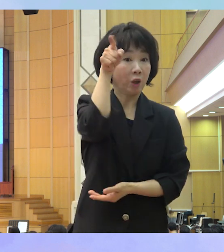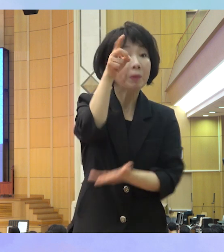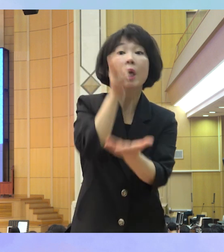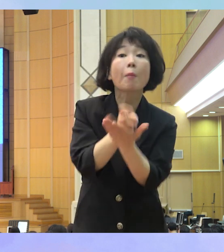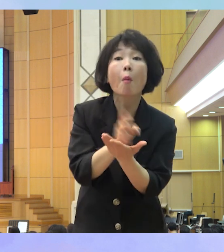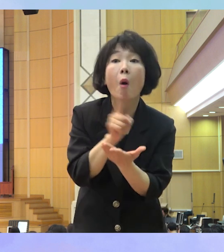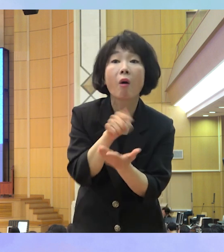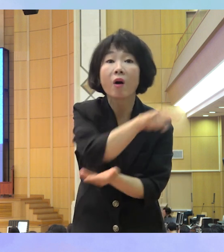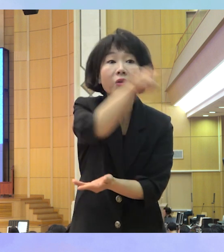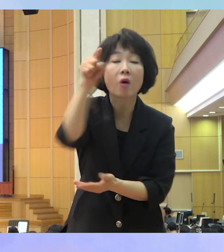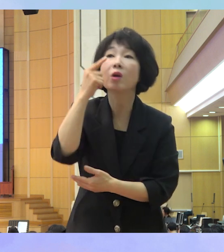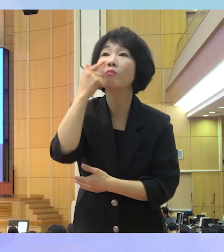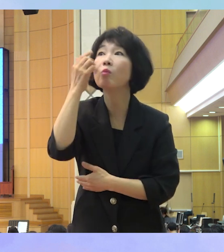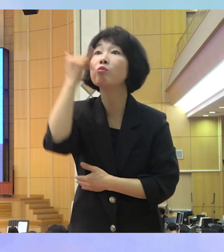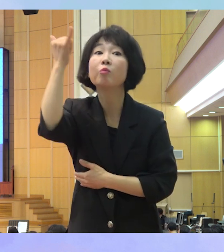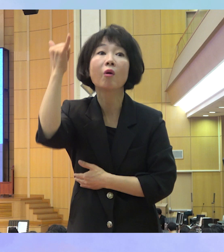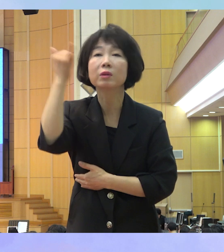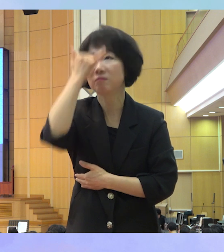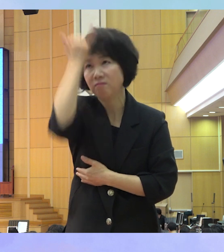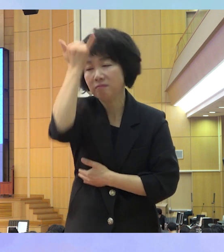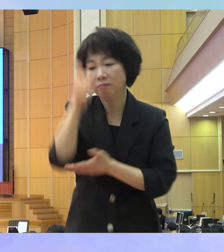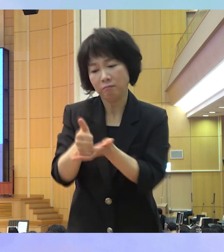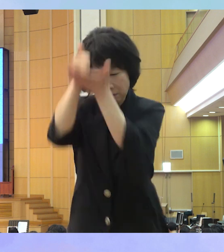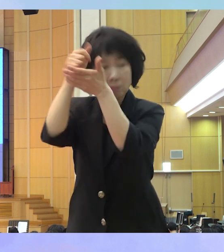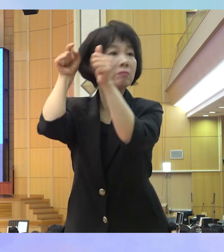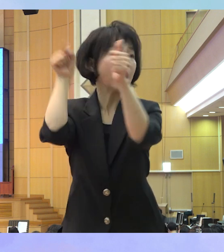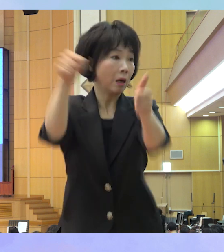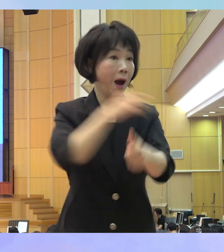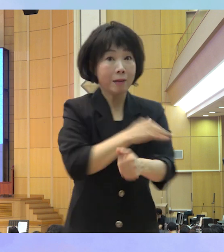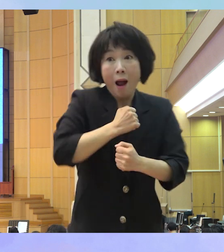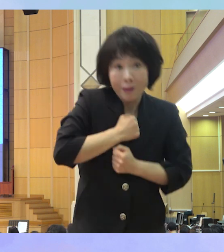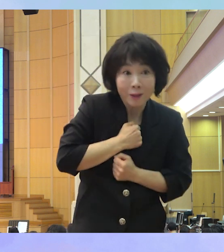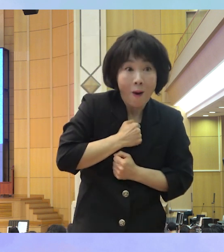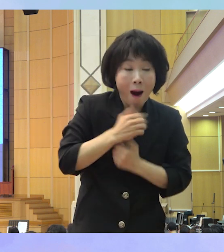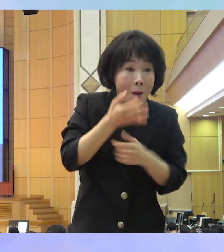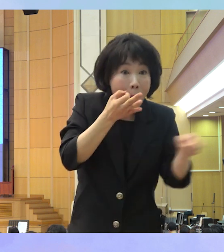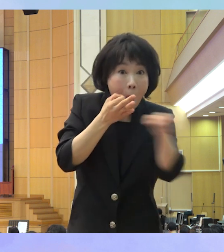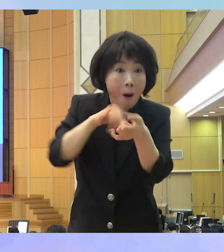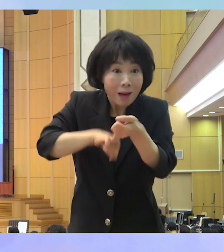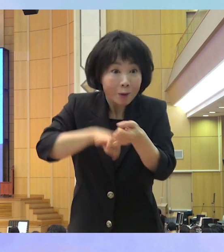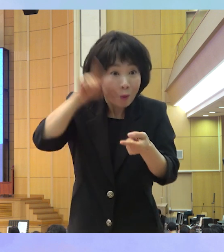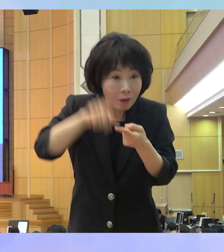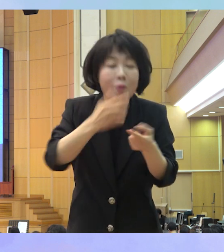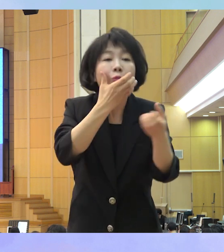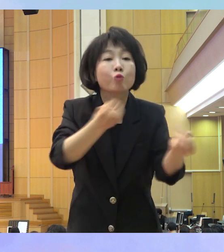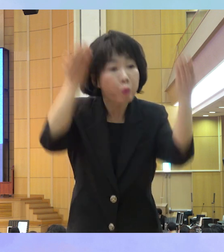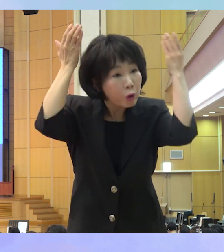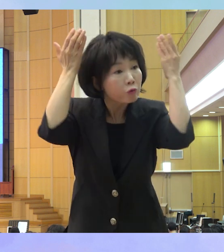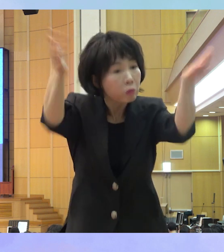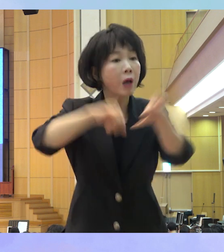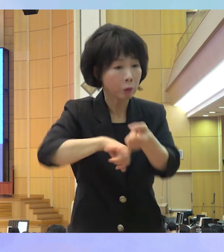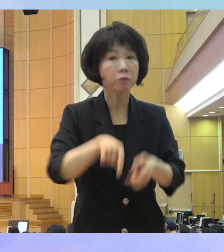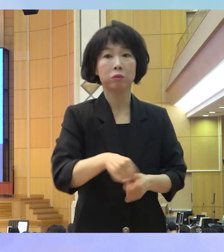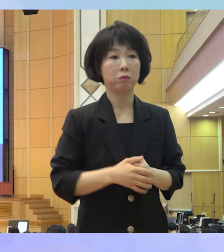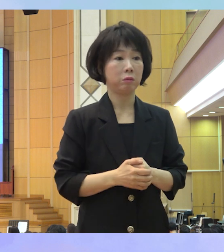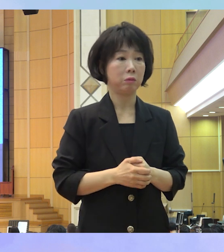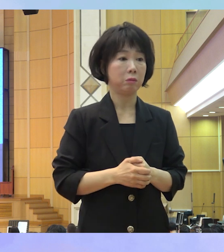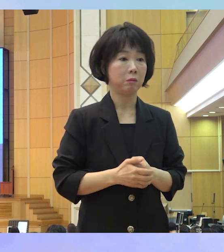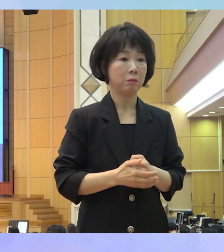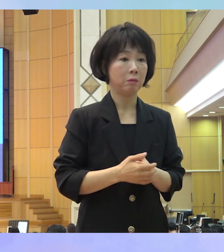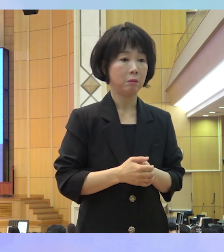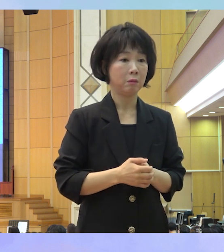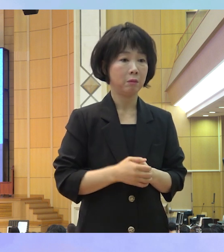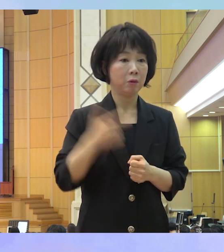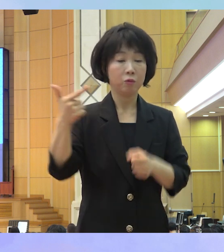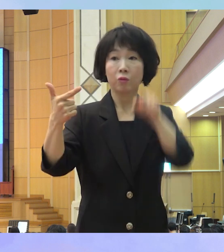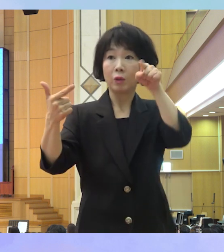계명 중에서 이 계명을 잘 지키면 하나님이 약속한다. 어떤 약속?